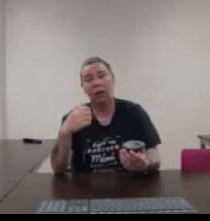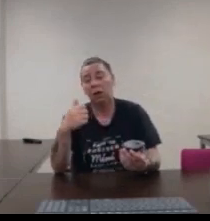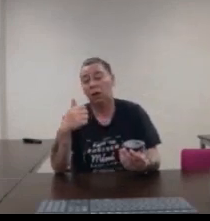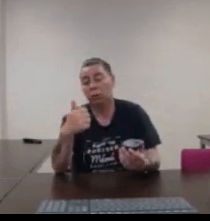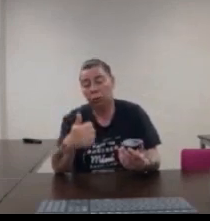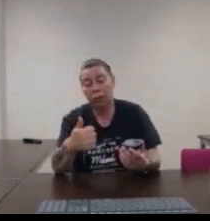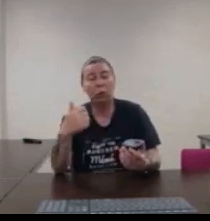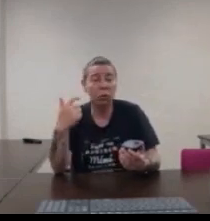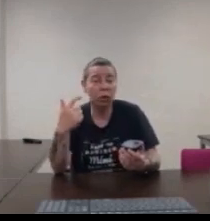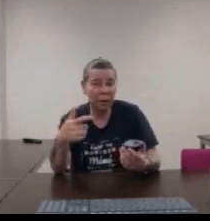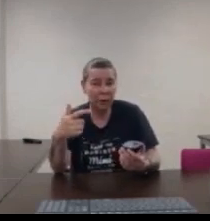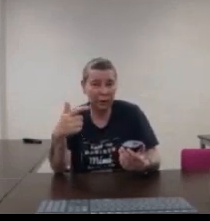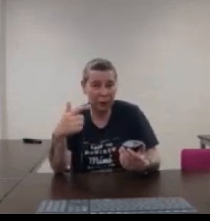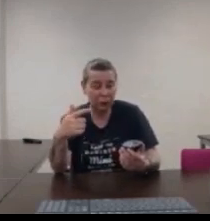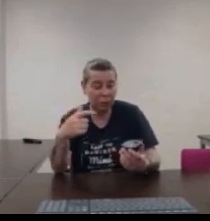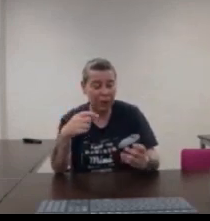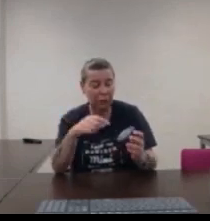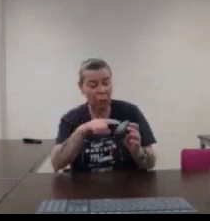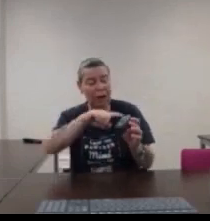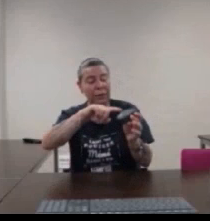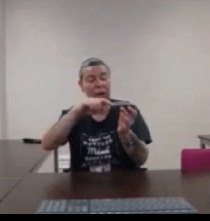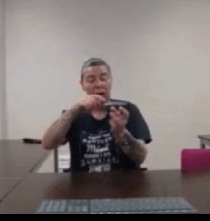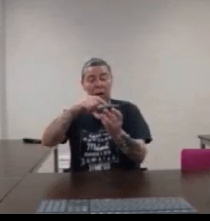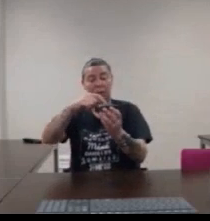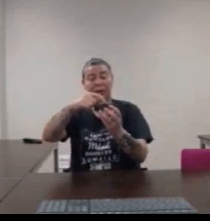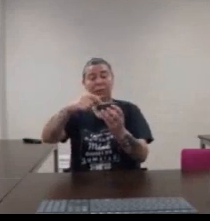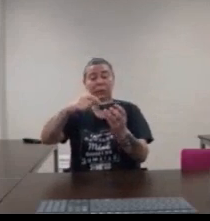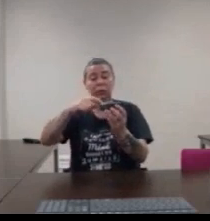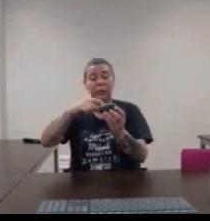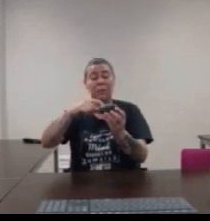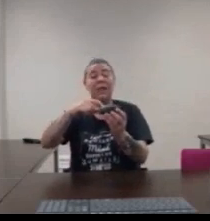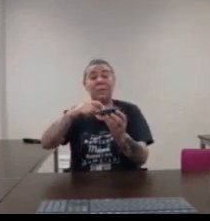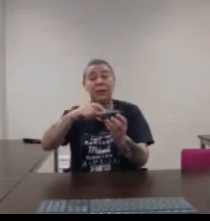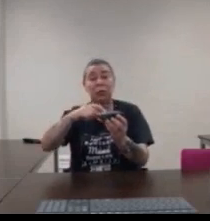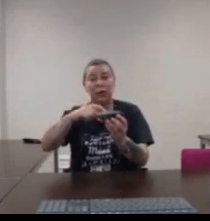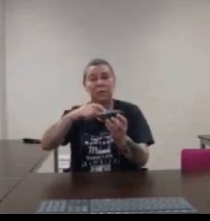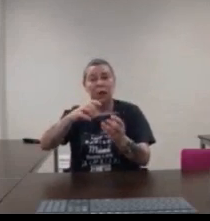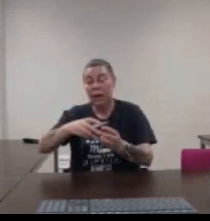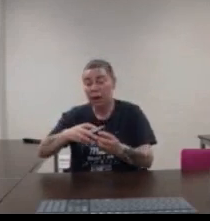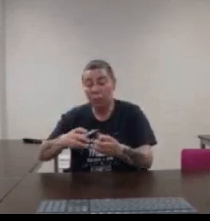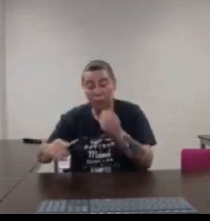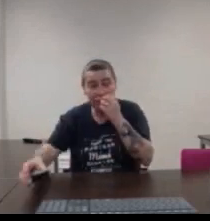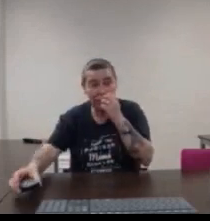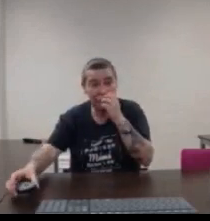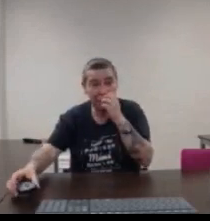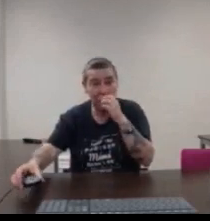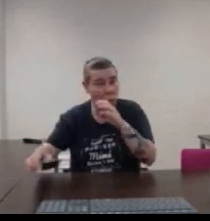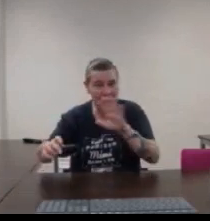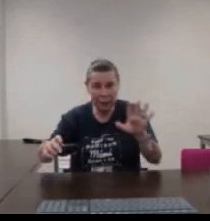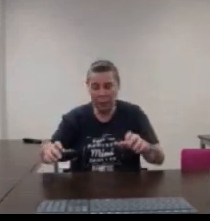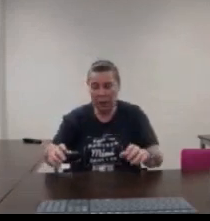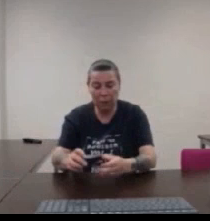éviter que ce soit trop lourd, que ça prenne trop de place, on leur avait mis à disposition des mini souris. Et le problème, c'est qu'en